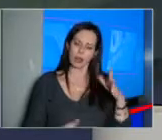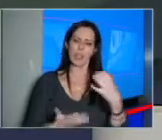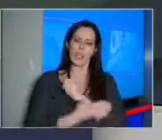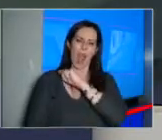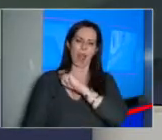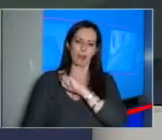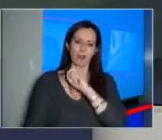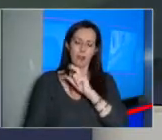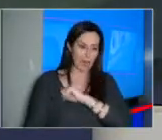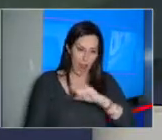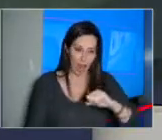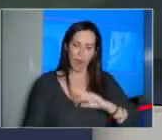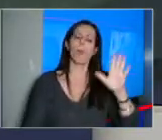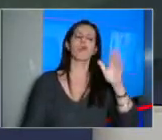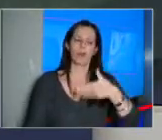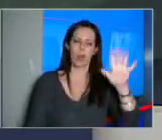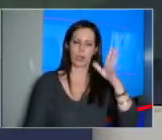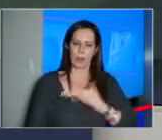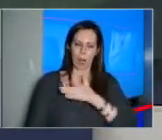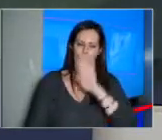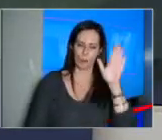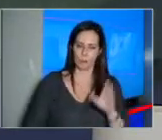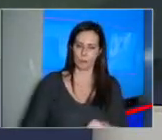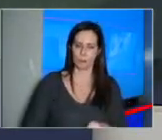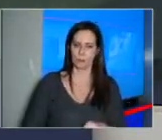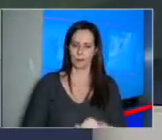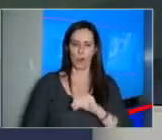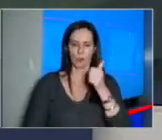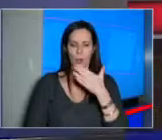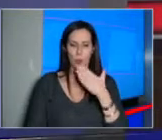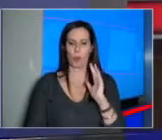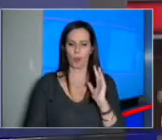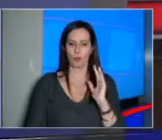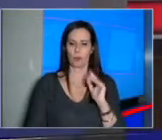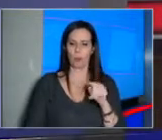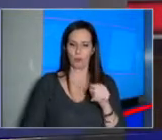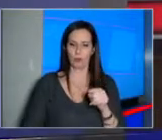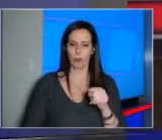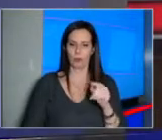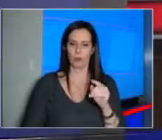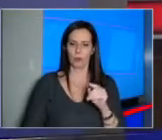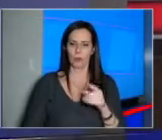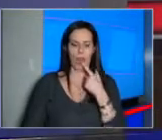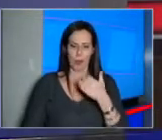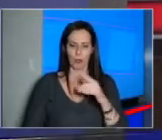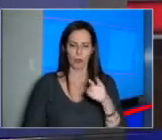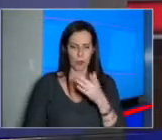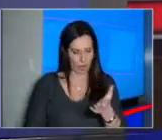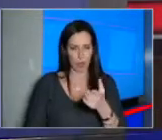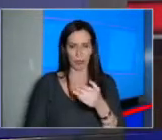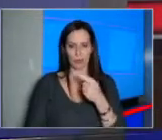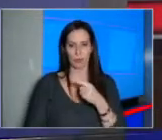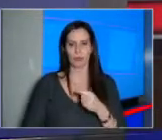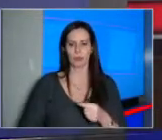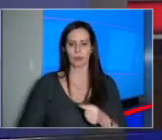למיצוי זכויות, תלך לבד, ידרסו אותך. אני, קודם כל תודה על זה שהעלית לי להנחתה, יאללה בסדר, את